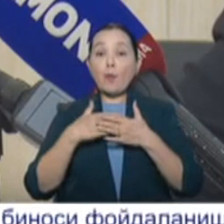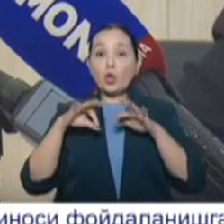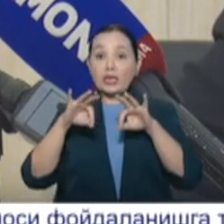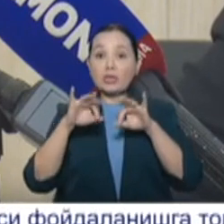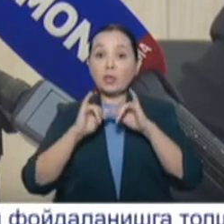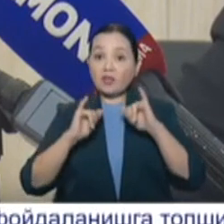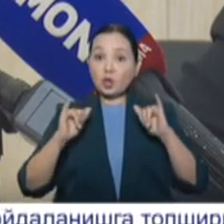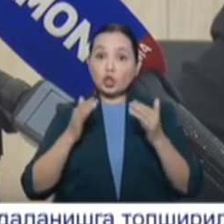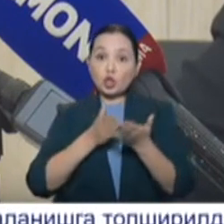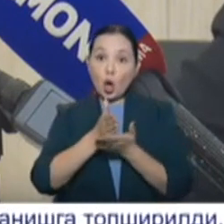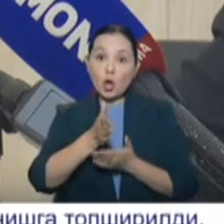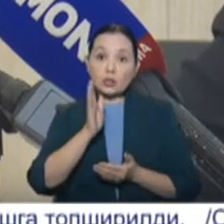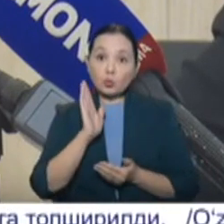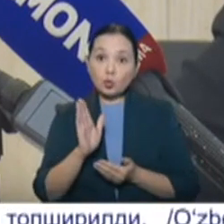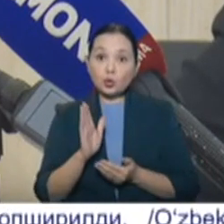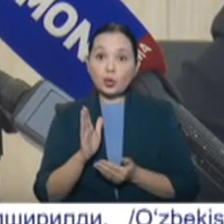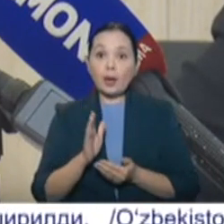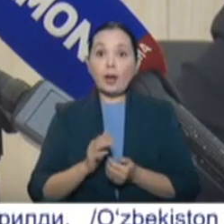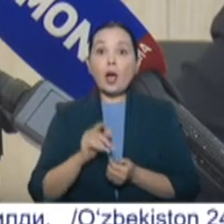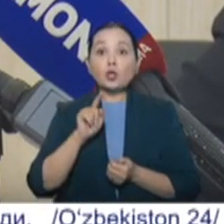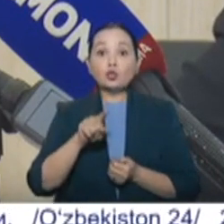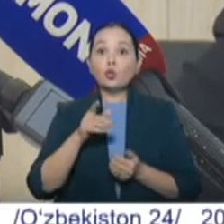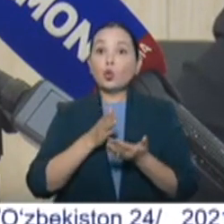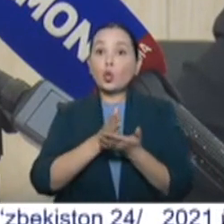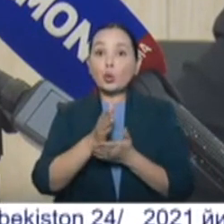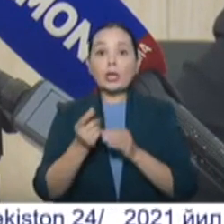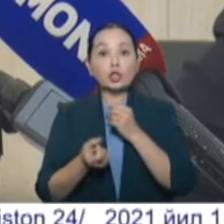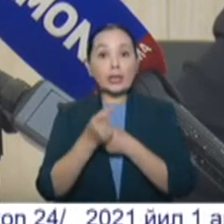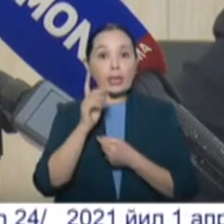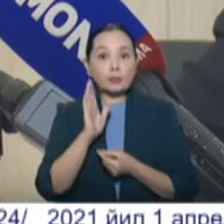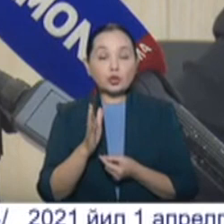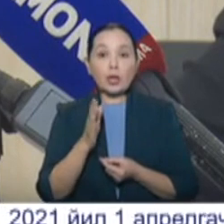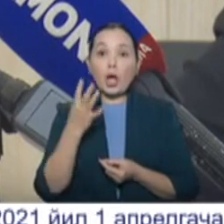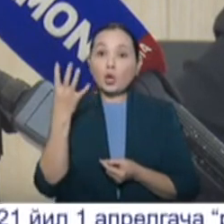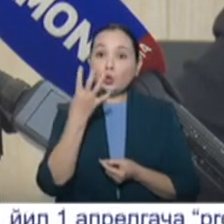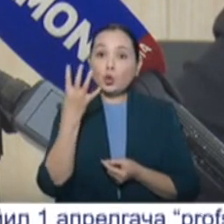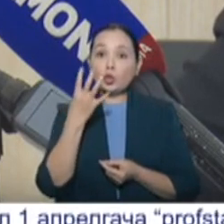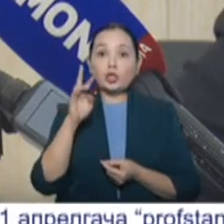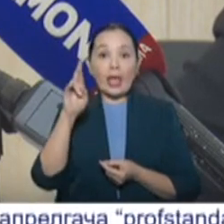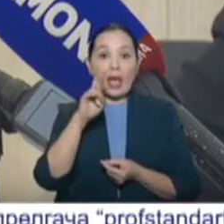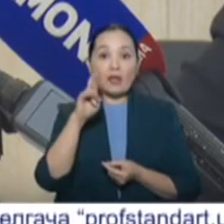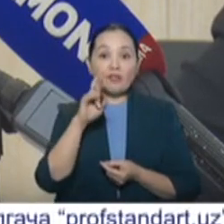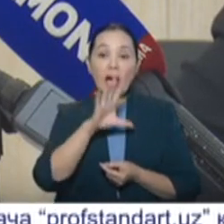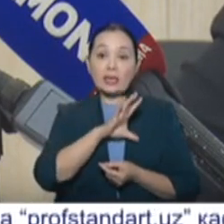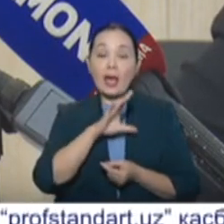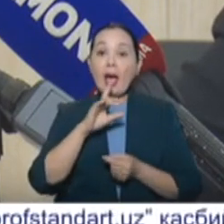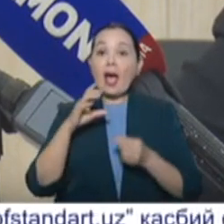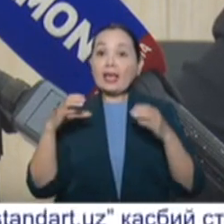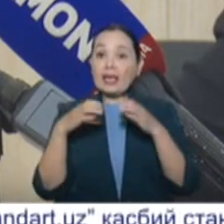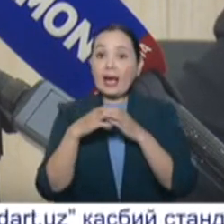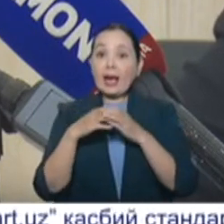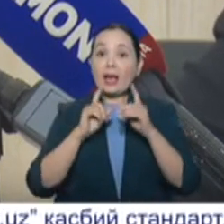rivojlantirish sohasi bo'yicha. Shu yo'nalishlardan kelib chiqib, mana 4-yanvardagi yig'ilishda